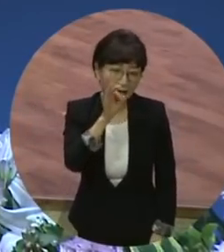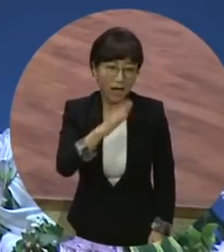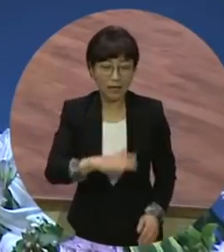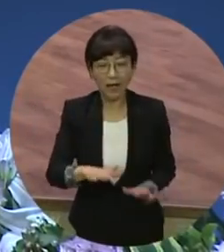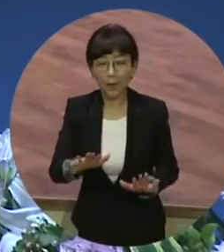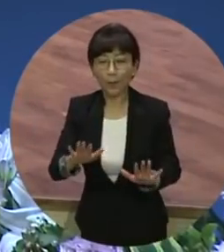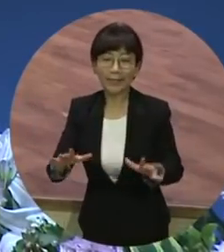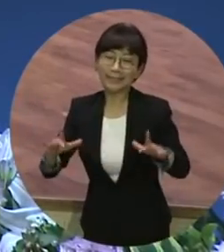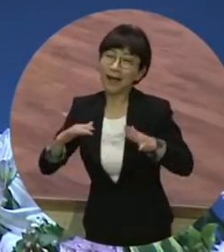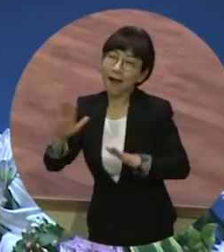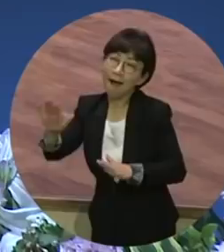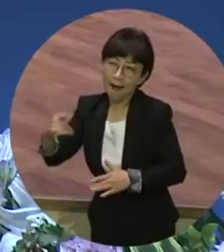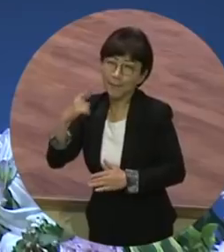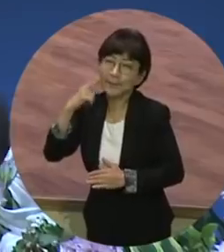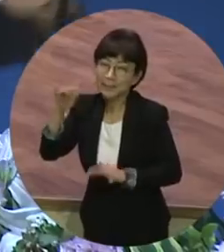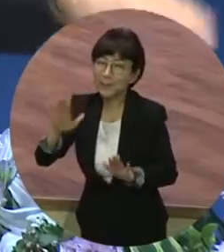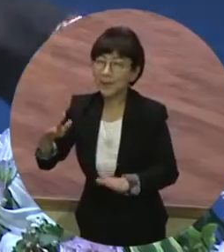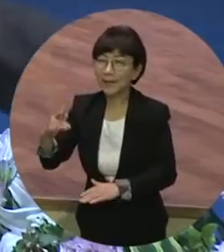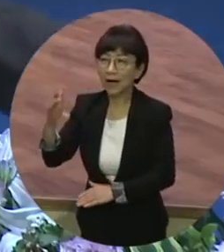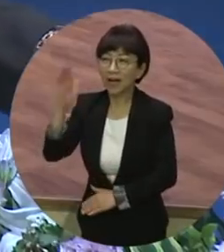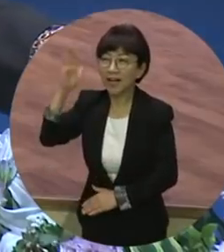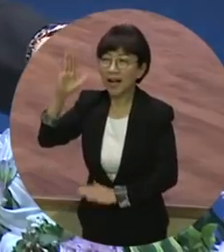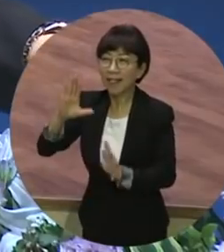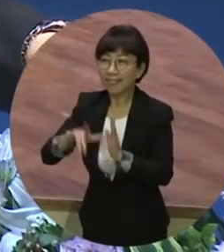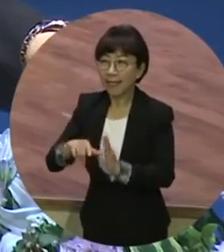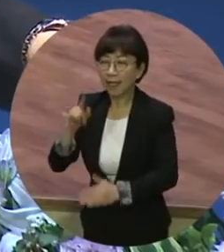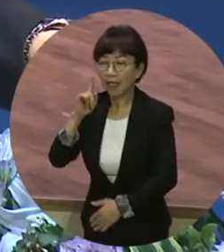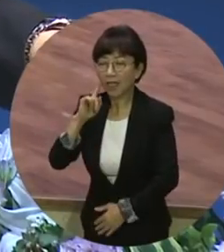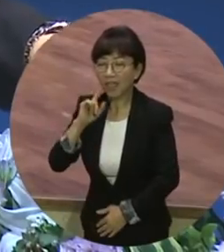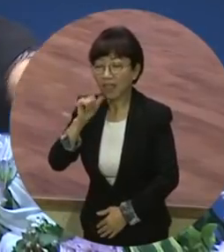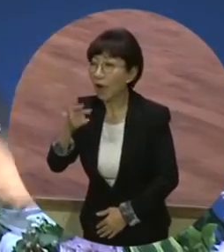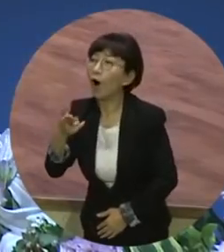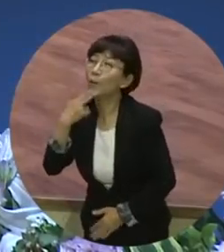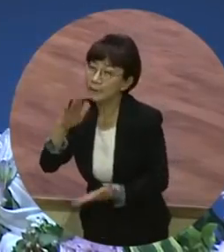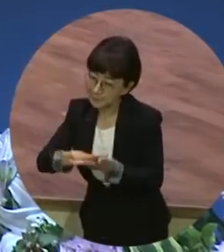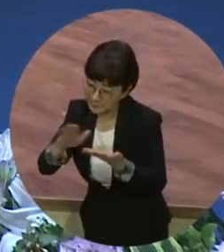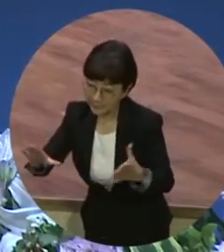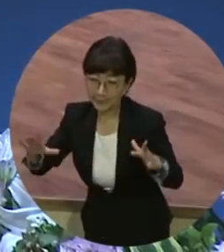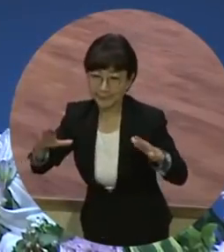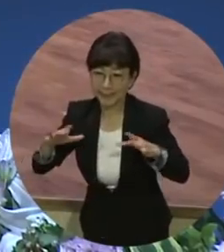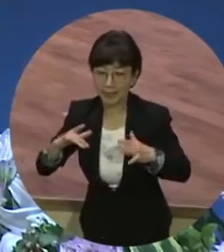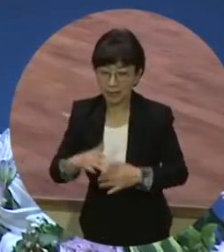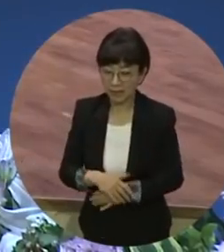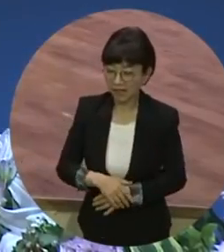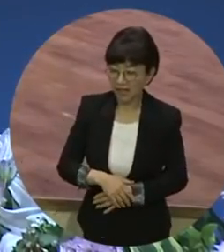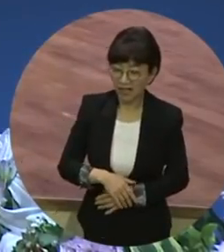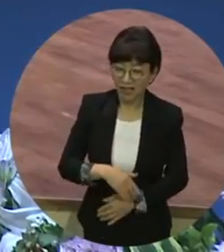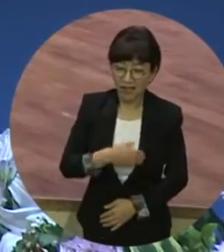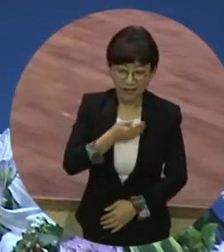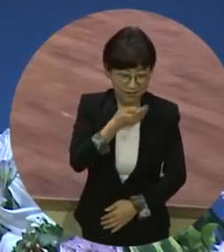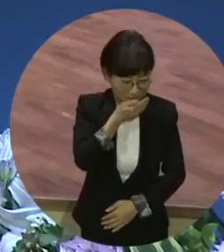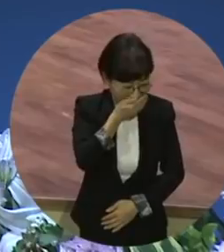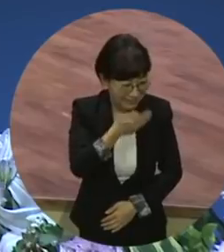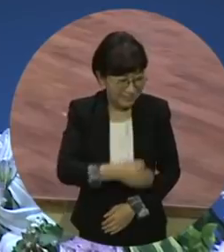대단한 사람이야. 주님 오셔서 메시지에도 그분은 잘 사람이야. 근데 이분이 안 잤다는 거예요.